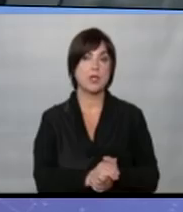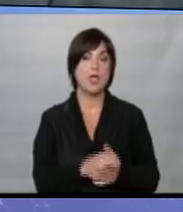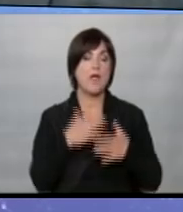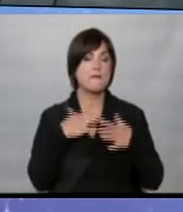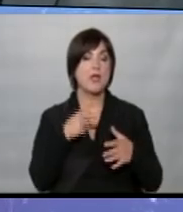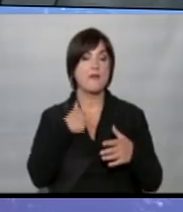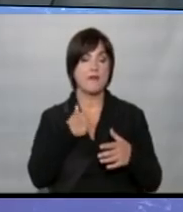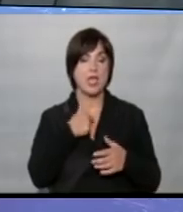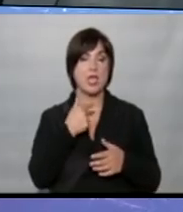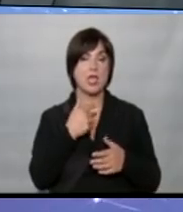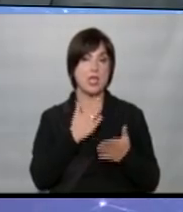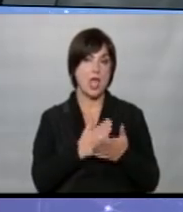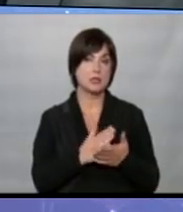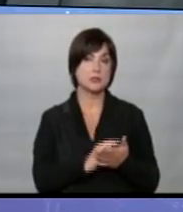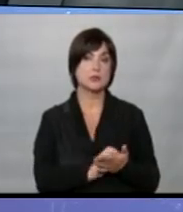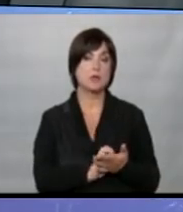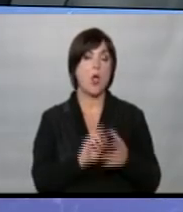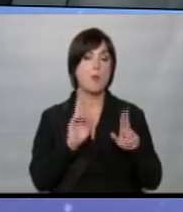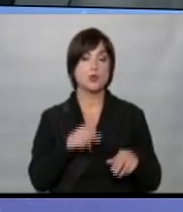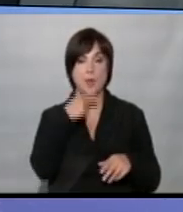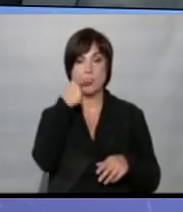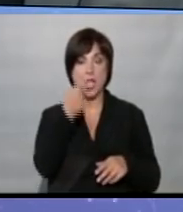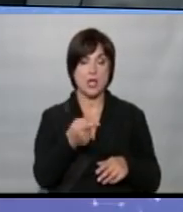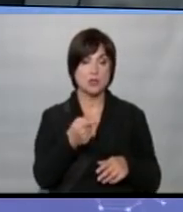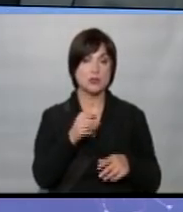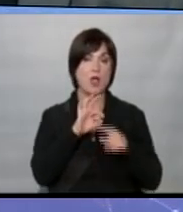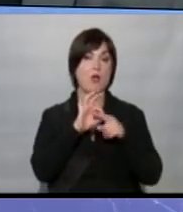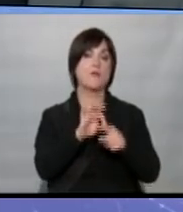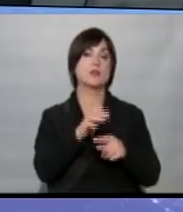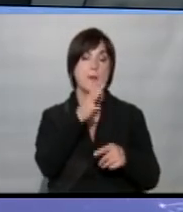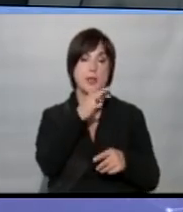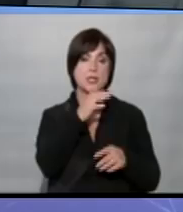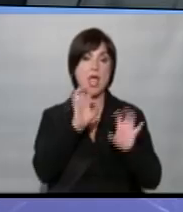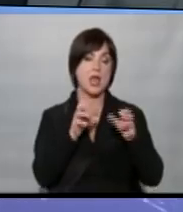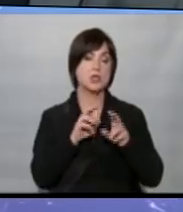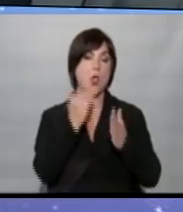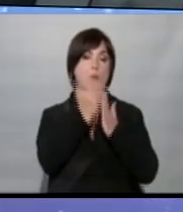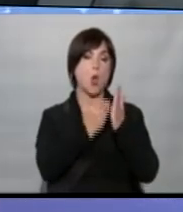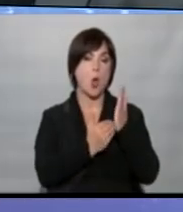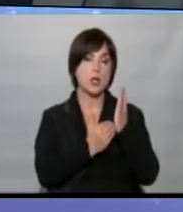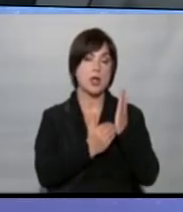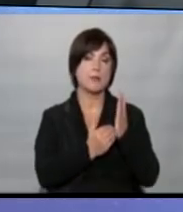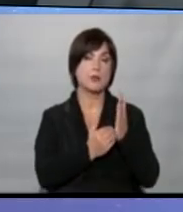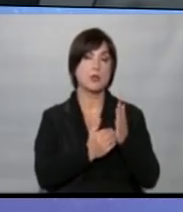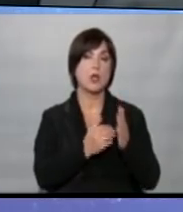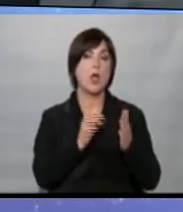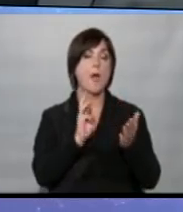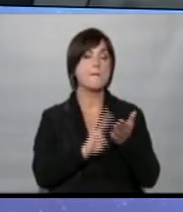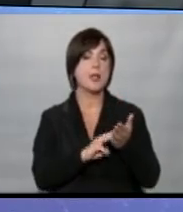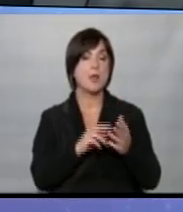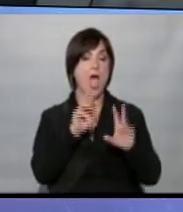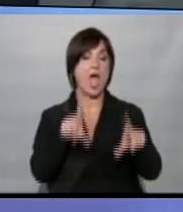физички, меѓутоа јас можам да кажам дека како водител на македонска радио програма од Мелбурн,